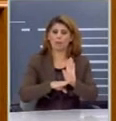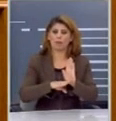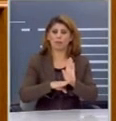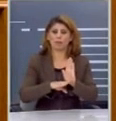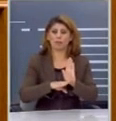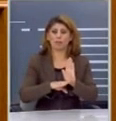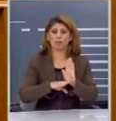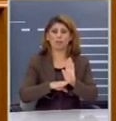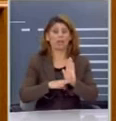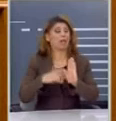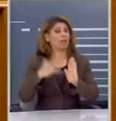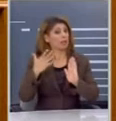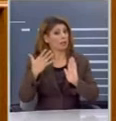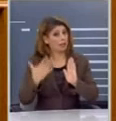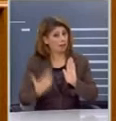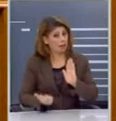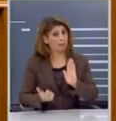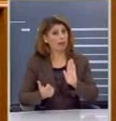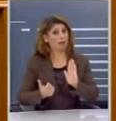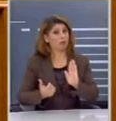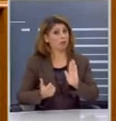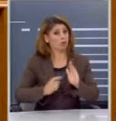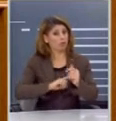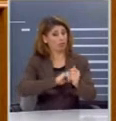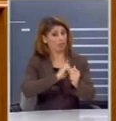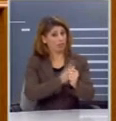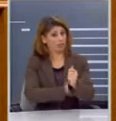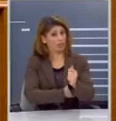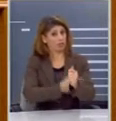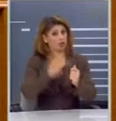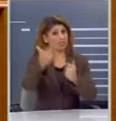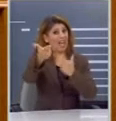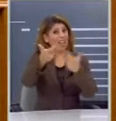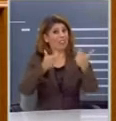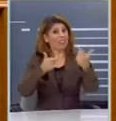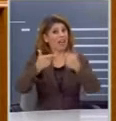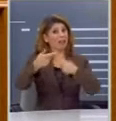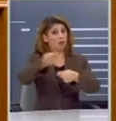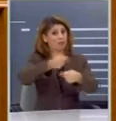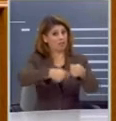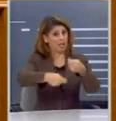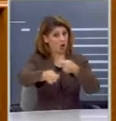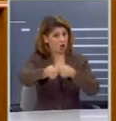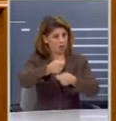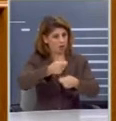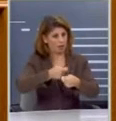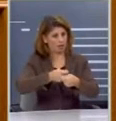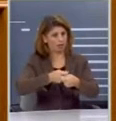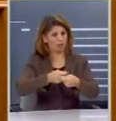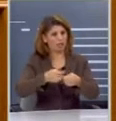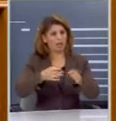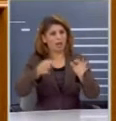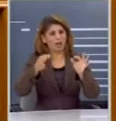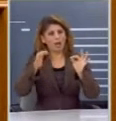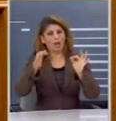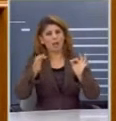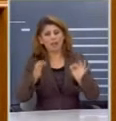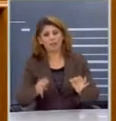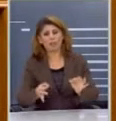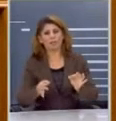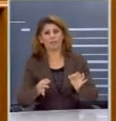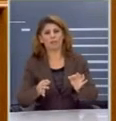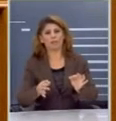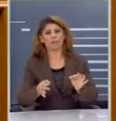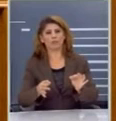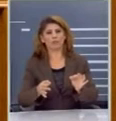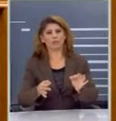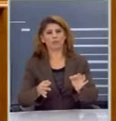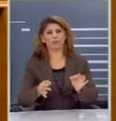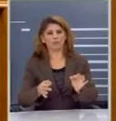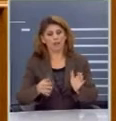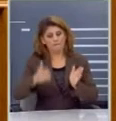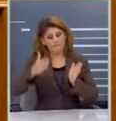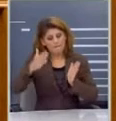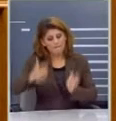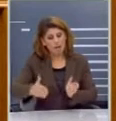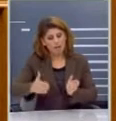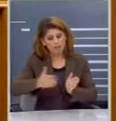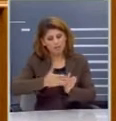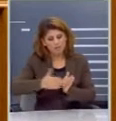ούτως ώστε να υπάρξουν δυνατότητες δανεισμού από τις αγορές, είναι ακριβώς η φάση που